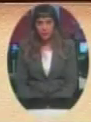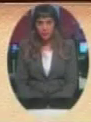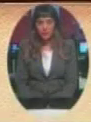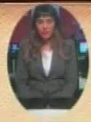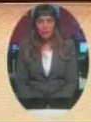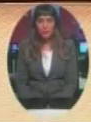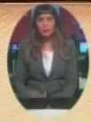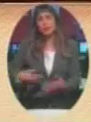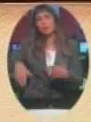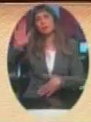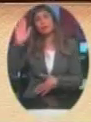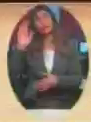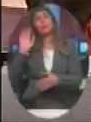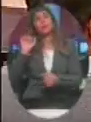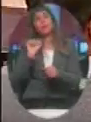מי בעד שירים את ידו?